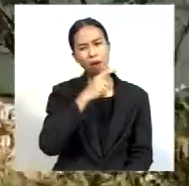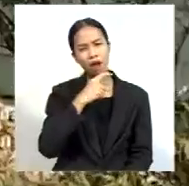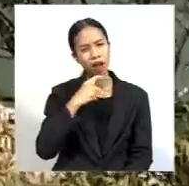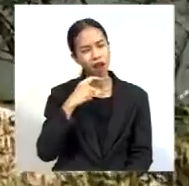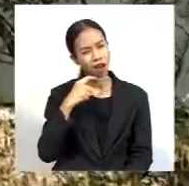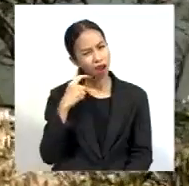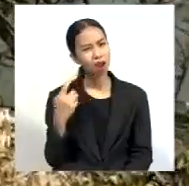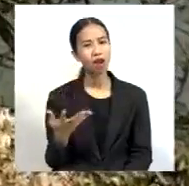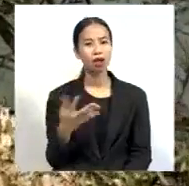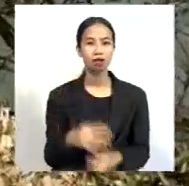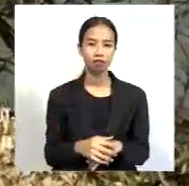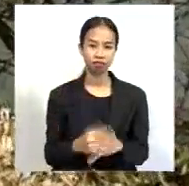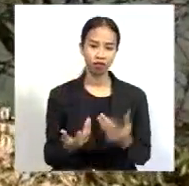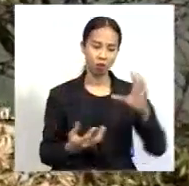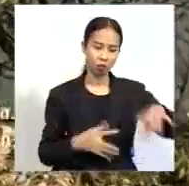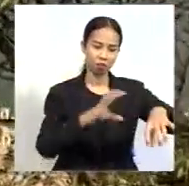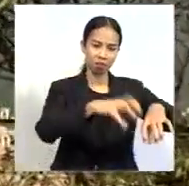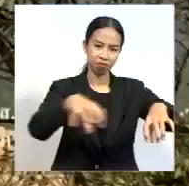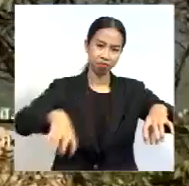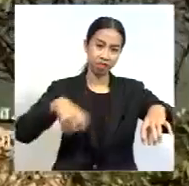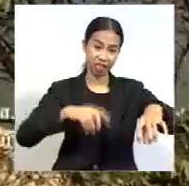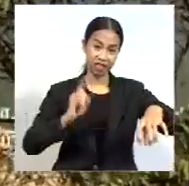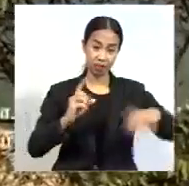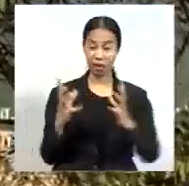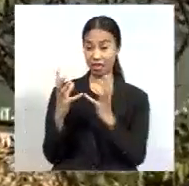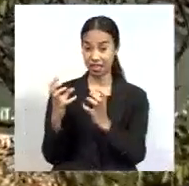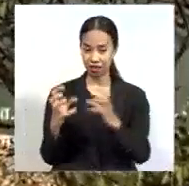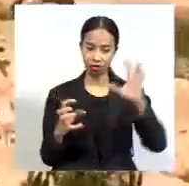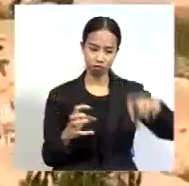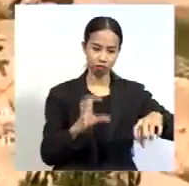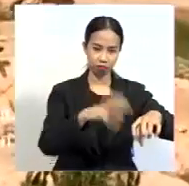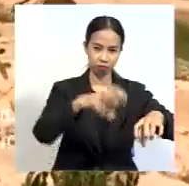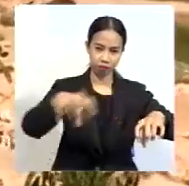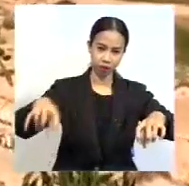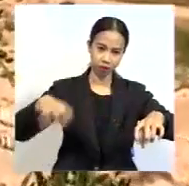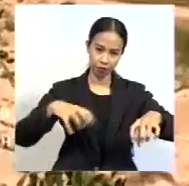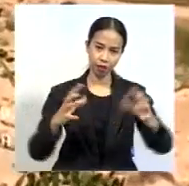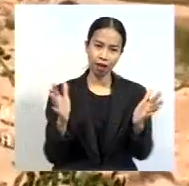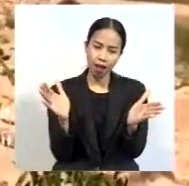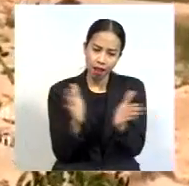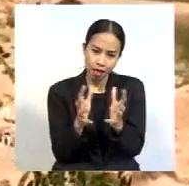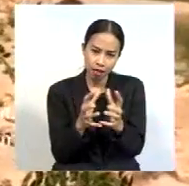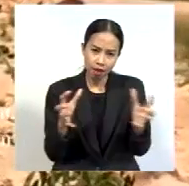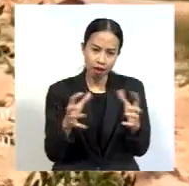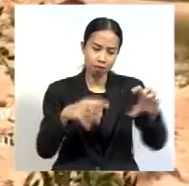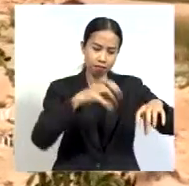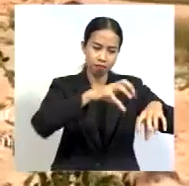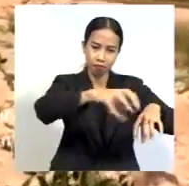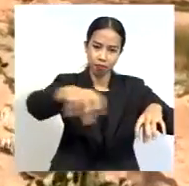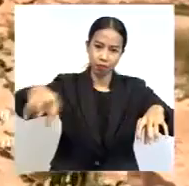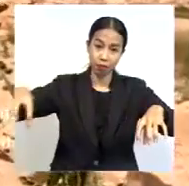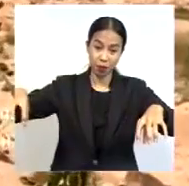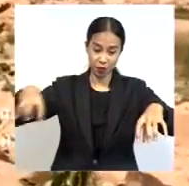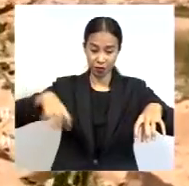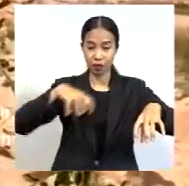ริงๆเป็นพันโขดแสนไคร้ที่เป็นโขดหินโผล่ขึ้นจากแม่น้ำโขงทั้งขนาดเล็กขนาดใหญ่นับพันๆโขดตั้งแต่บ้